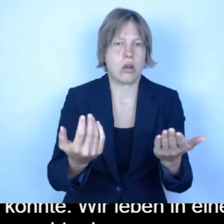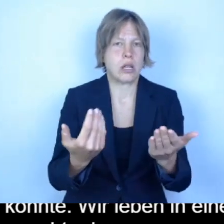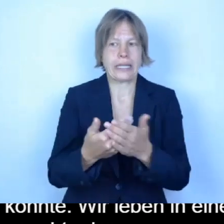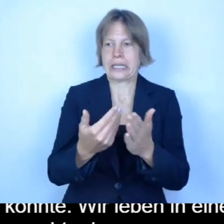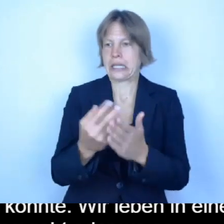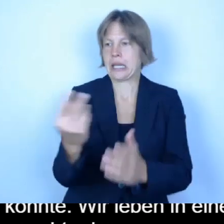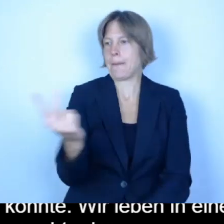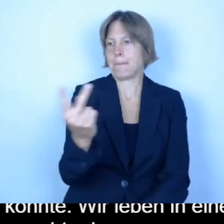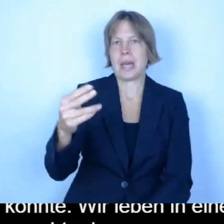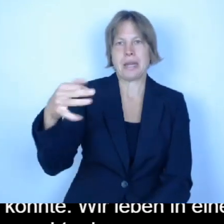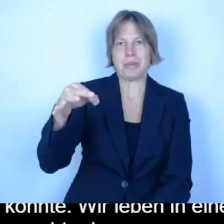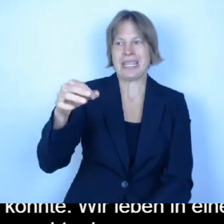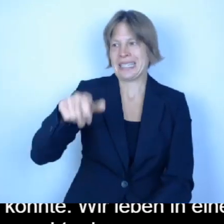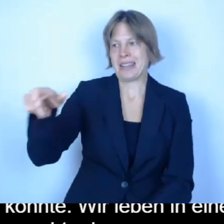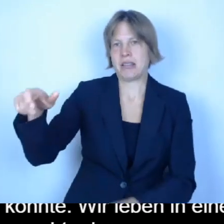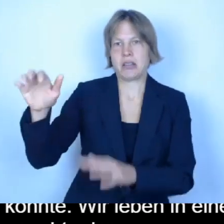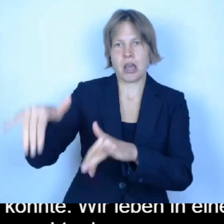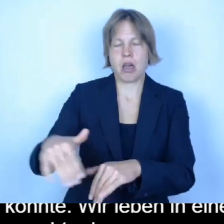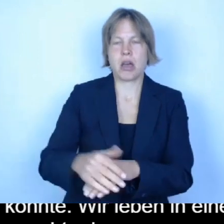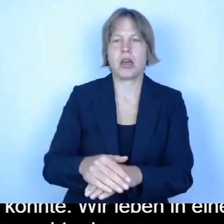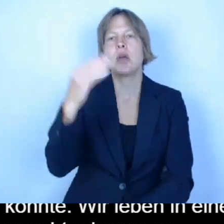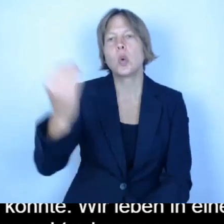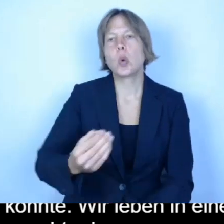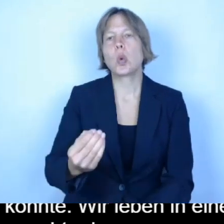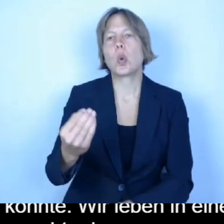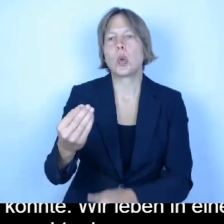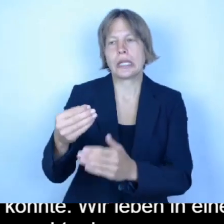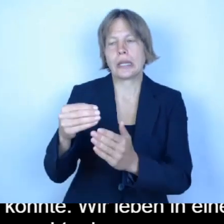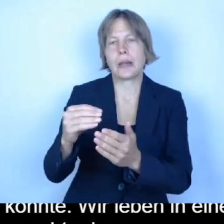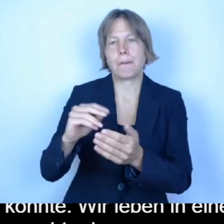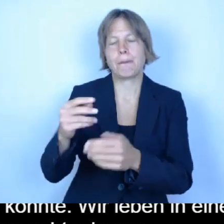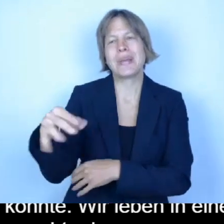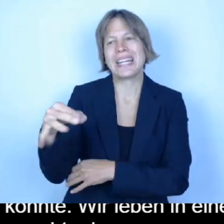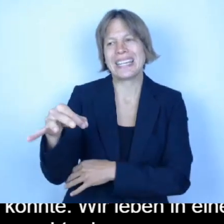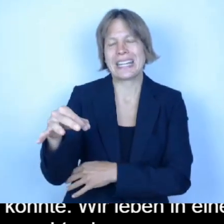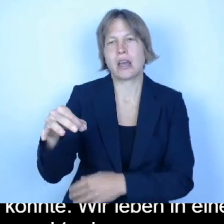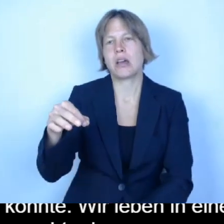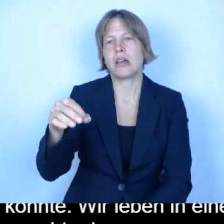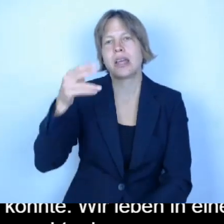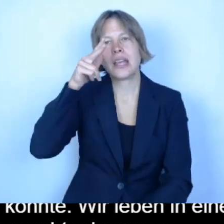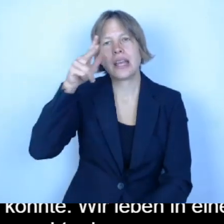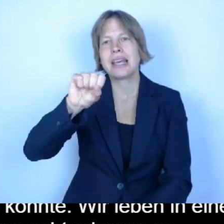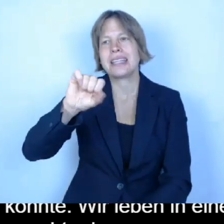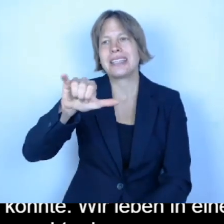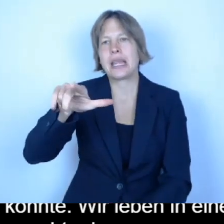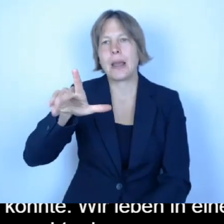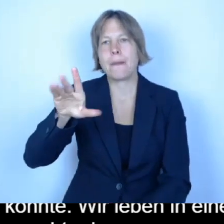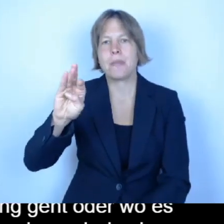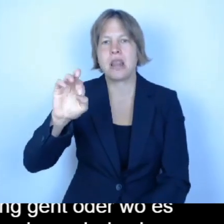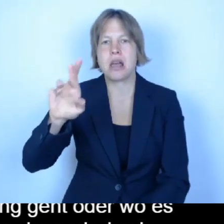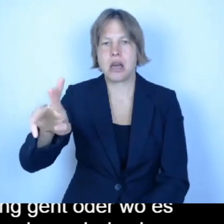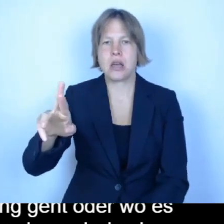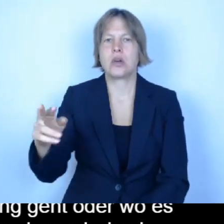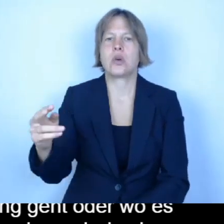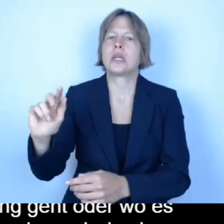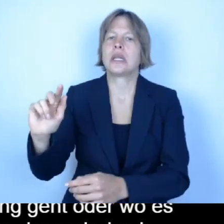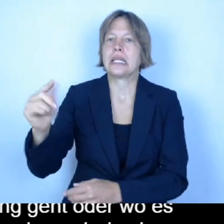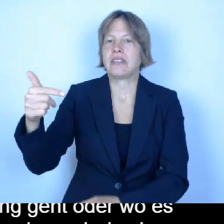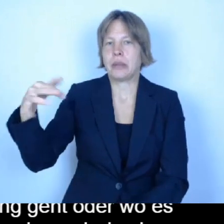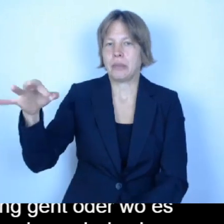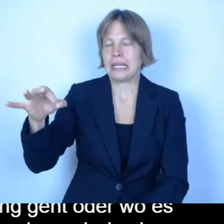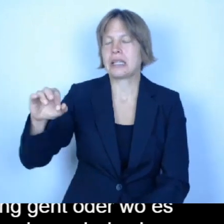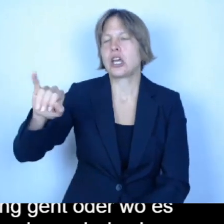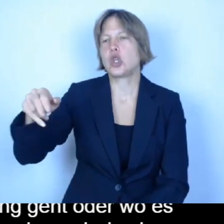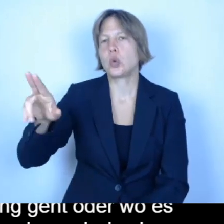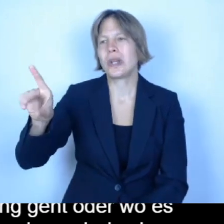und die Filmministerin an der Stelle Judith Gerlach. Wir haben uns das genau überlegt, wie wir damit umgehen. Wir stellen Folgendes fest: Bayern ist ein